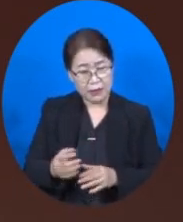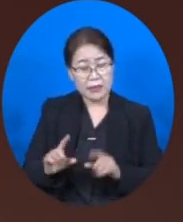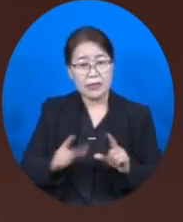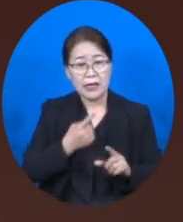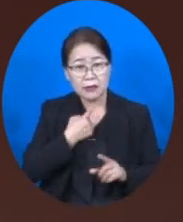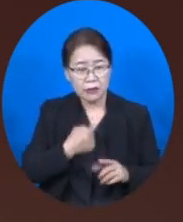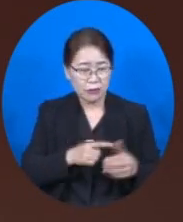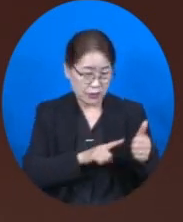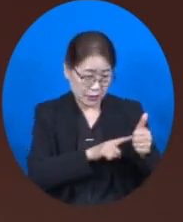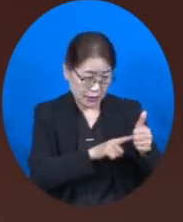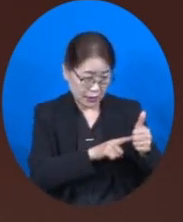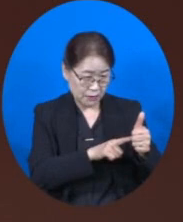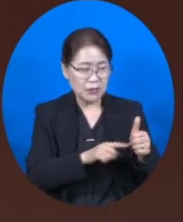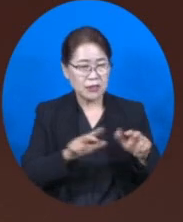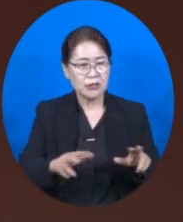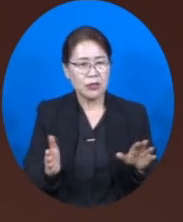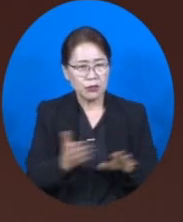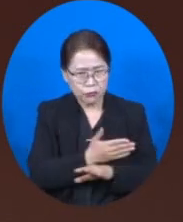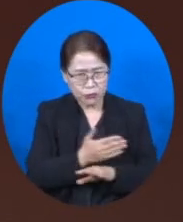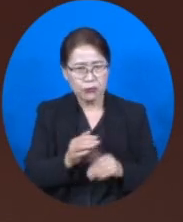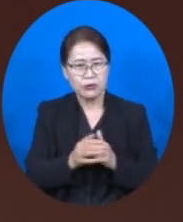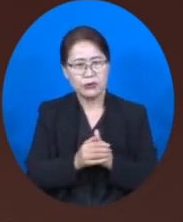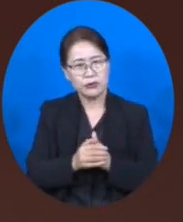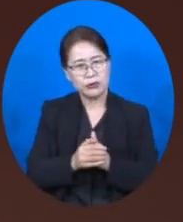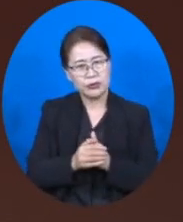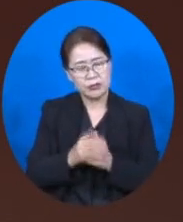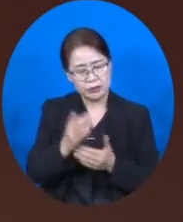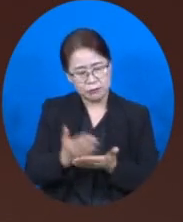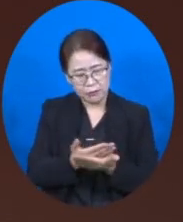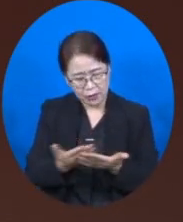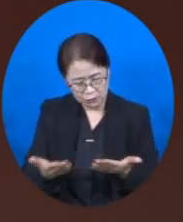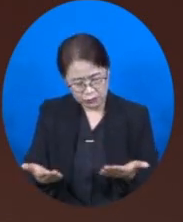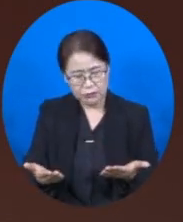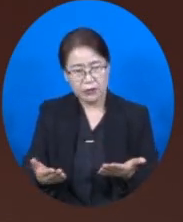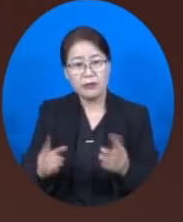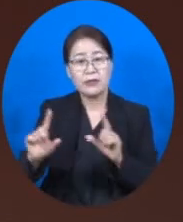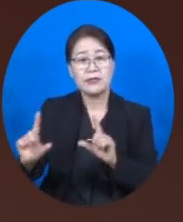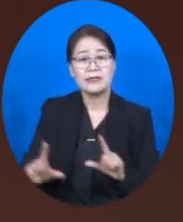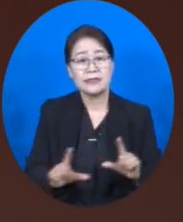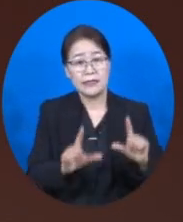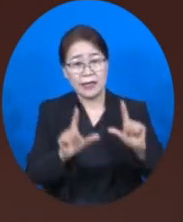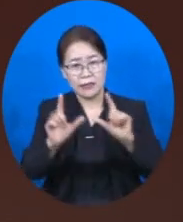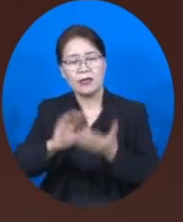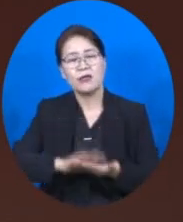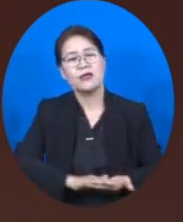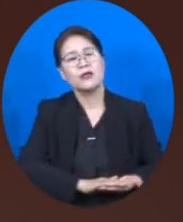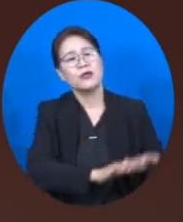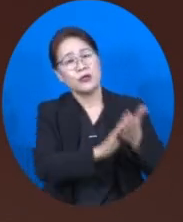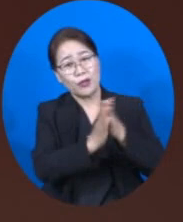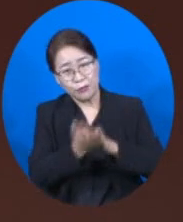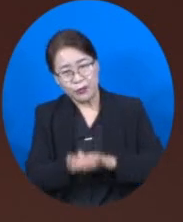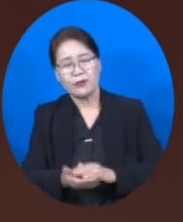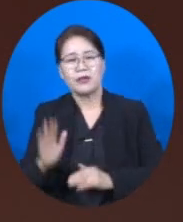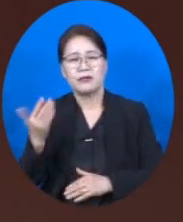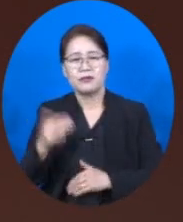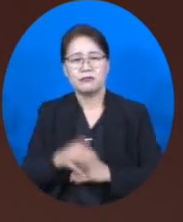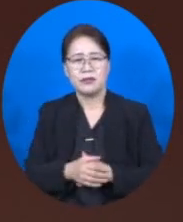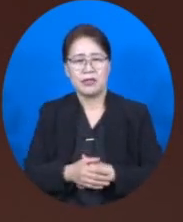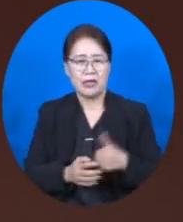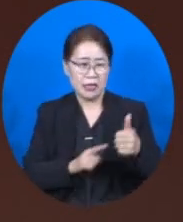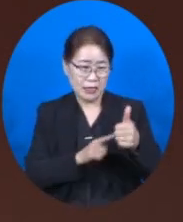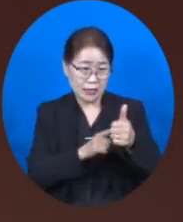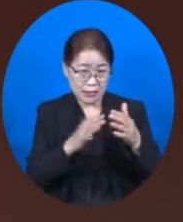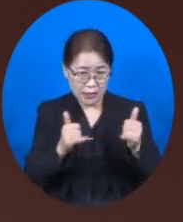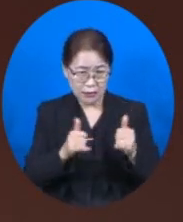이제는요 베풀며 나눠주는 인생으로 바뀌게 된 것입니다 이렇게 삭개오는 진정으로